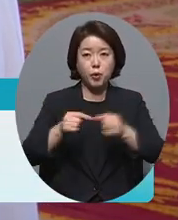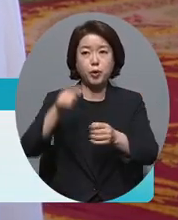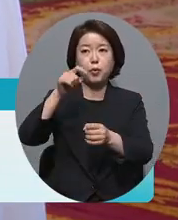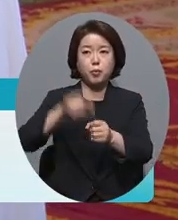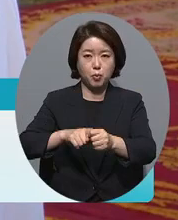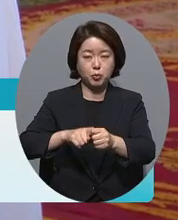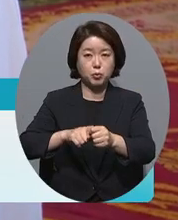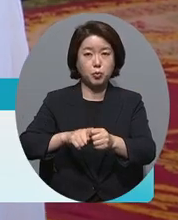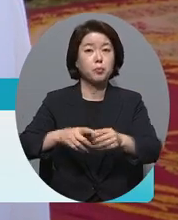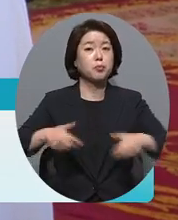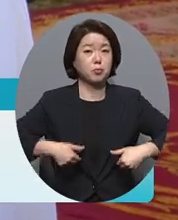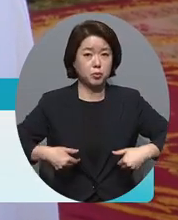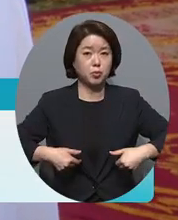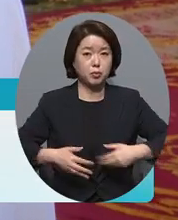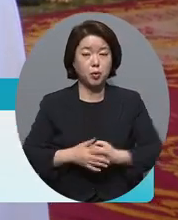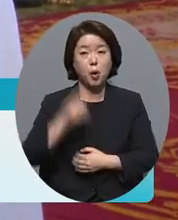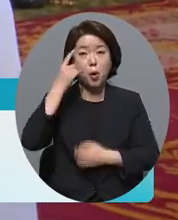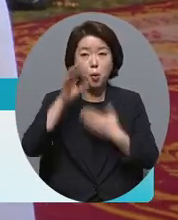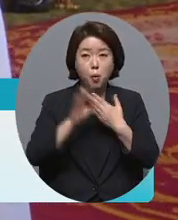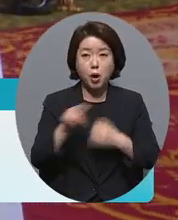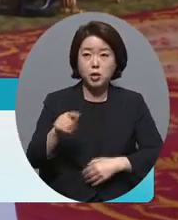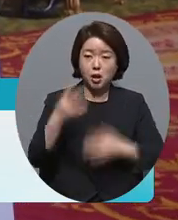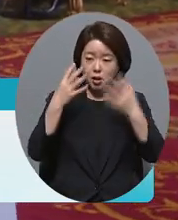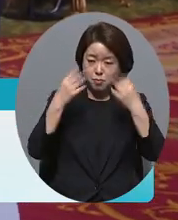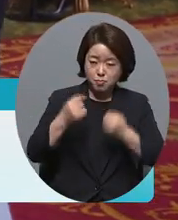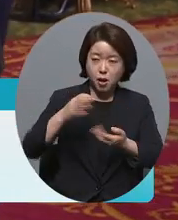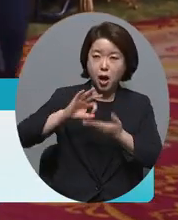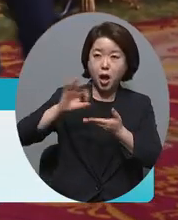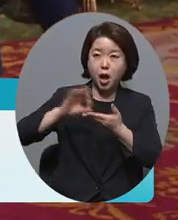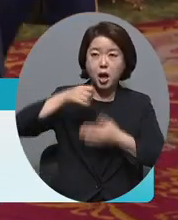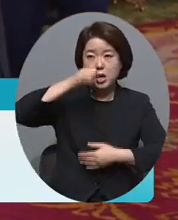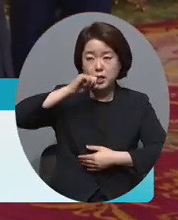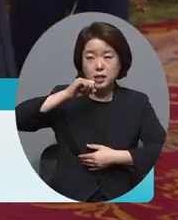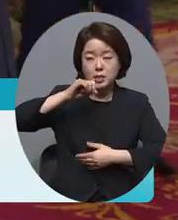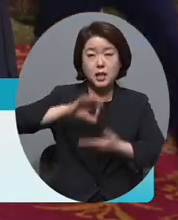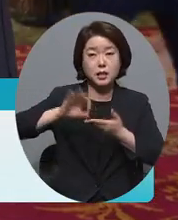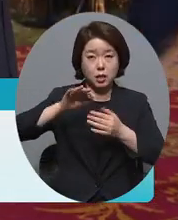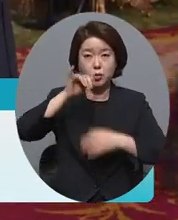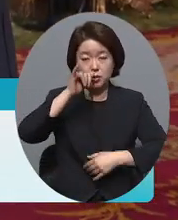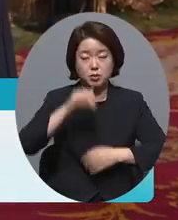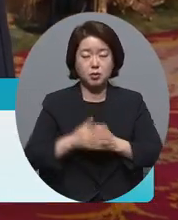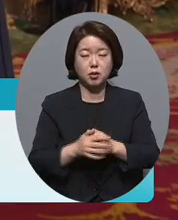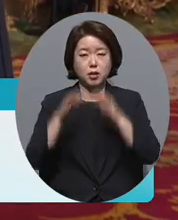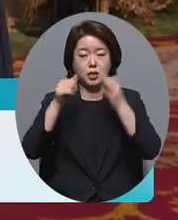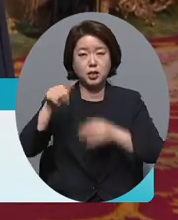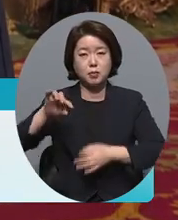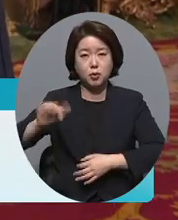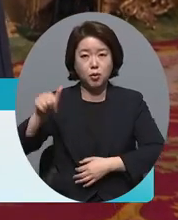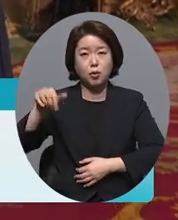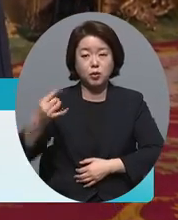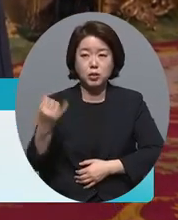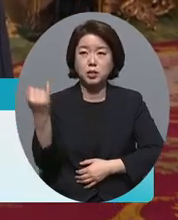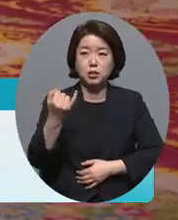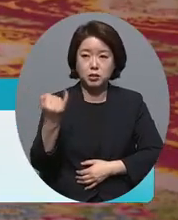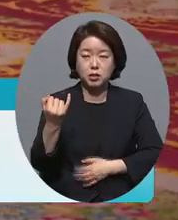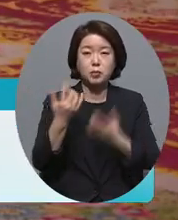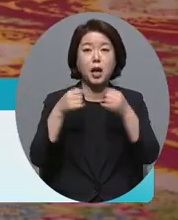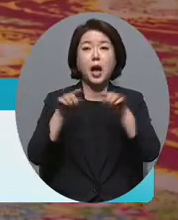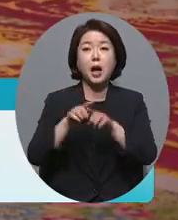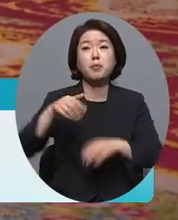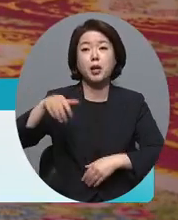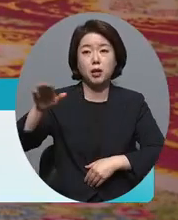외교는 목적이 있어야 됩니다 왜냐하면 꽤나 많은 예산이 소비 소모가 되잖아요 김건희 여사님도 같이 가시던데